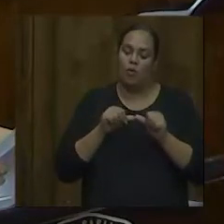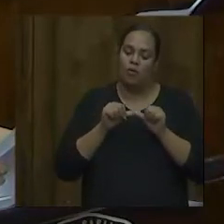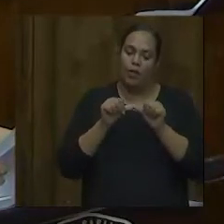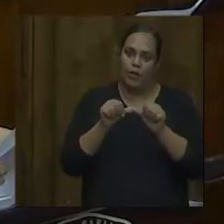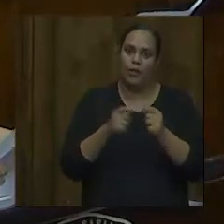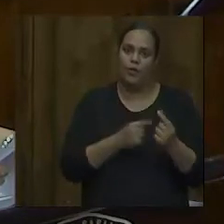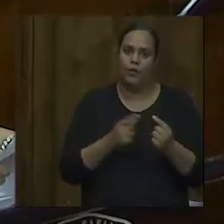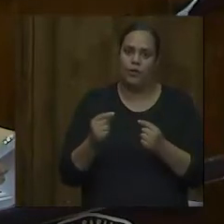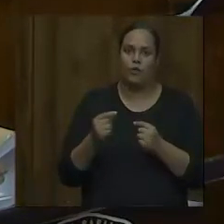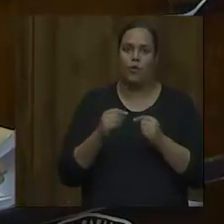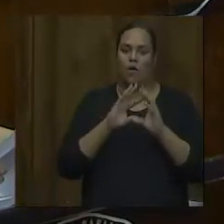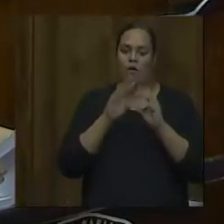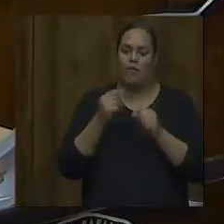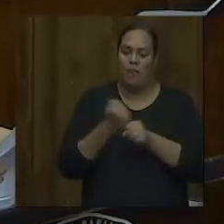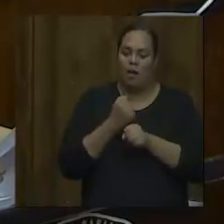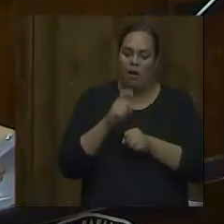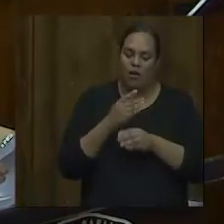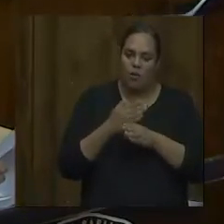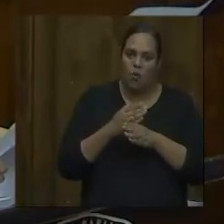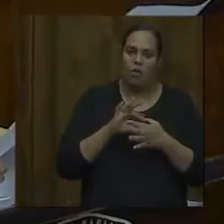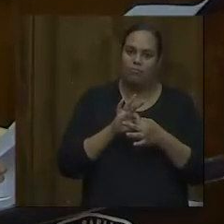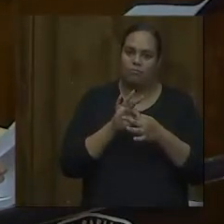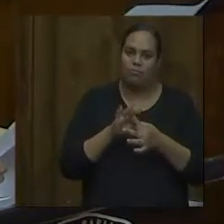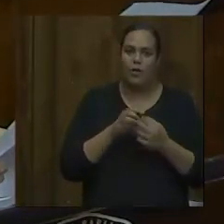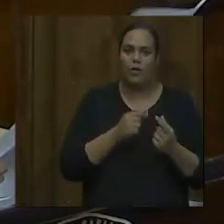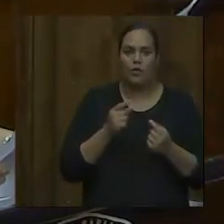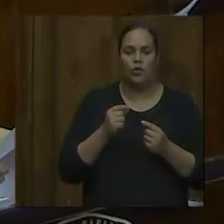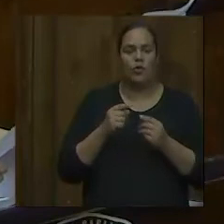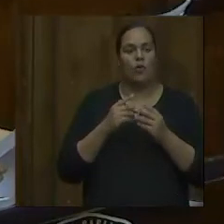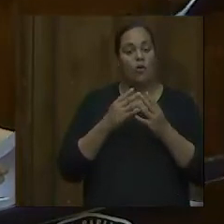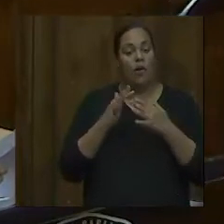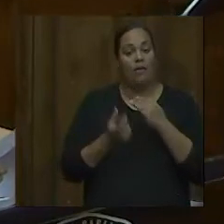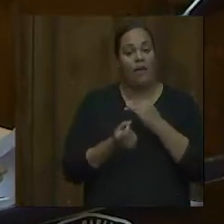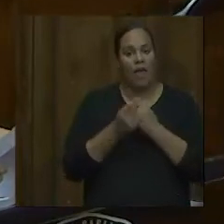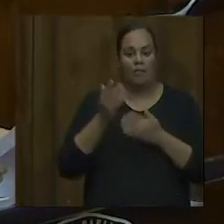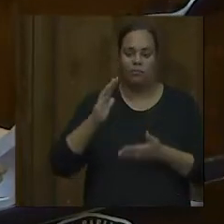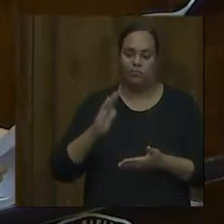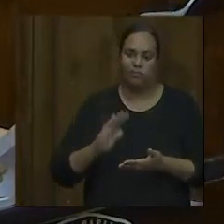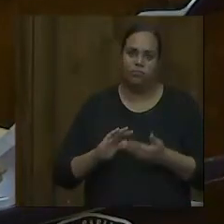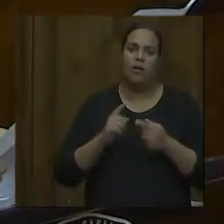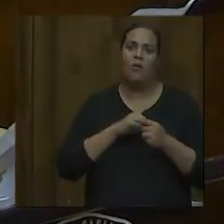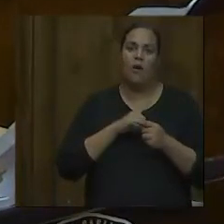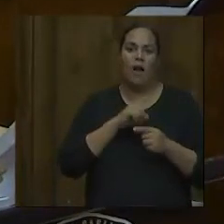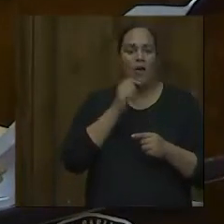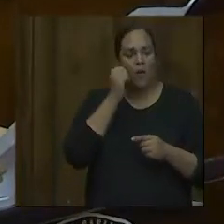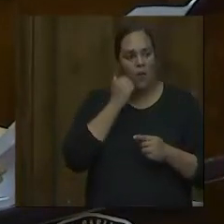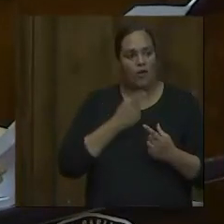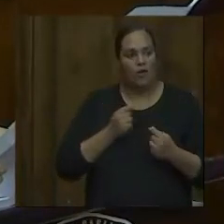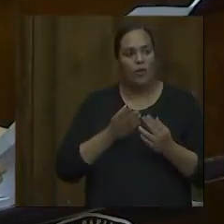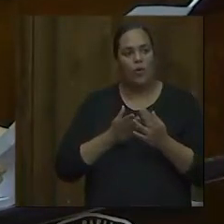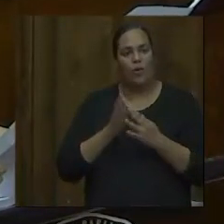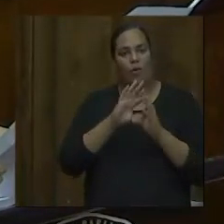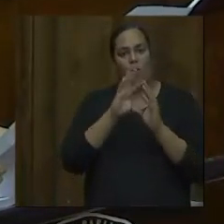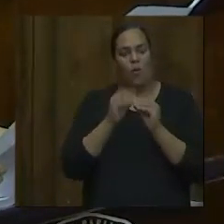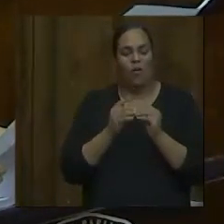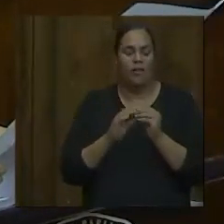om stelsels en meganismes in werking te stel om risiko's te verminder en uiteindelik 'n veilige en gesonde inisiasie deurgangsriete